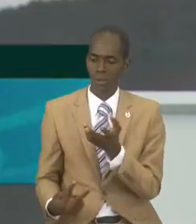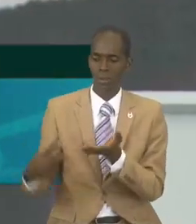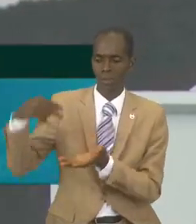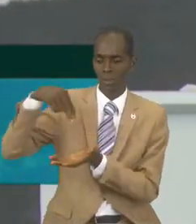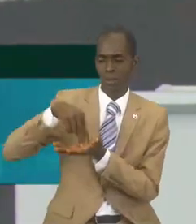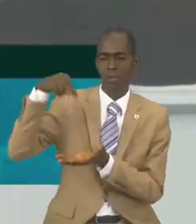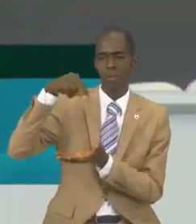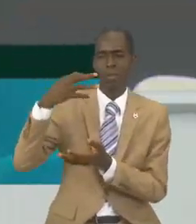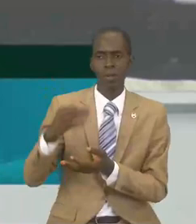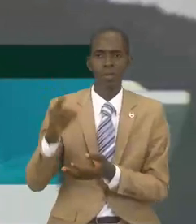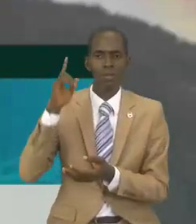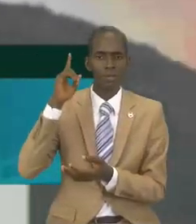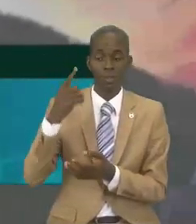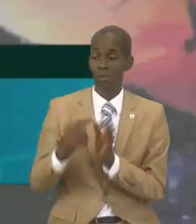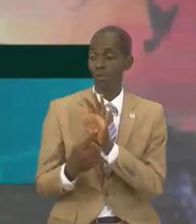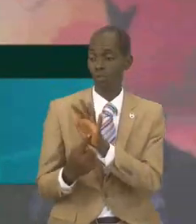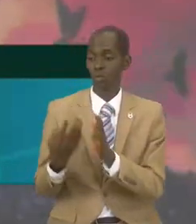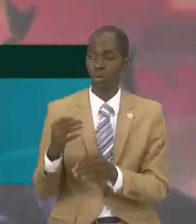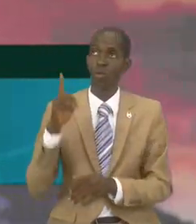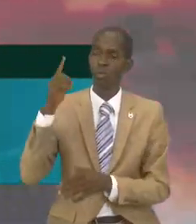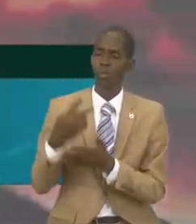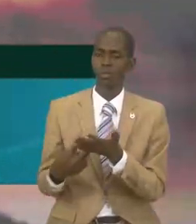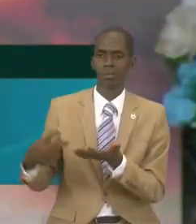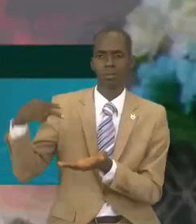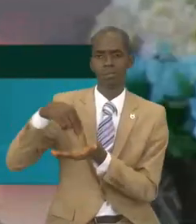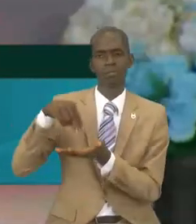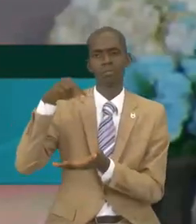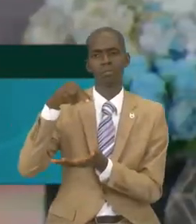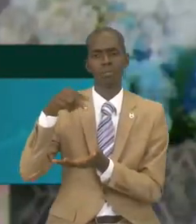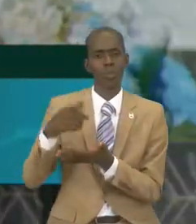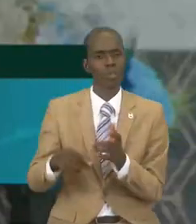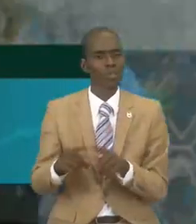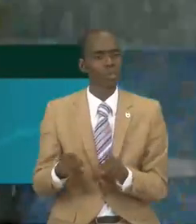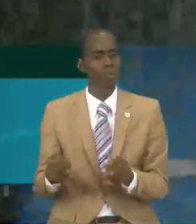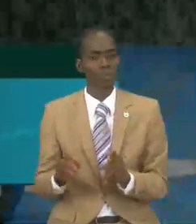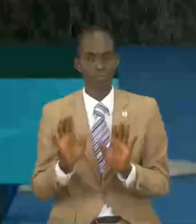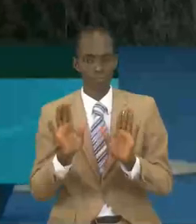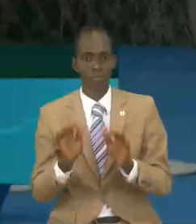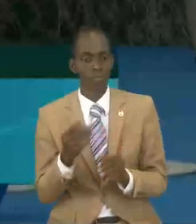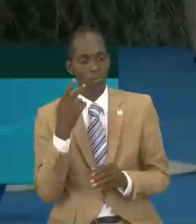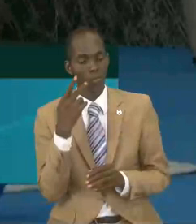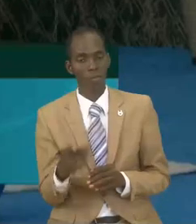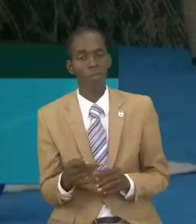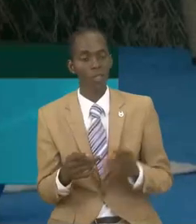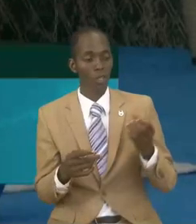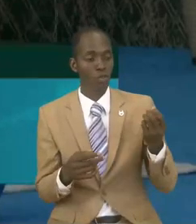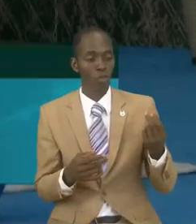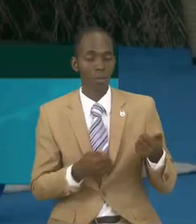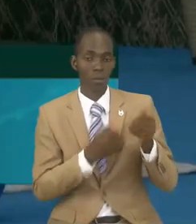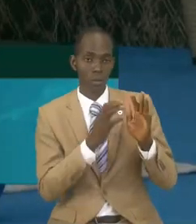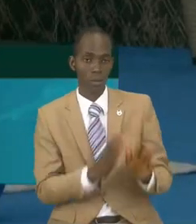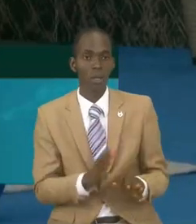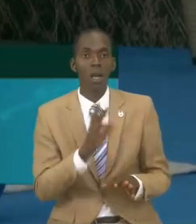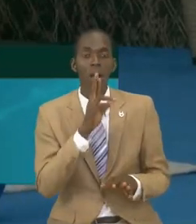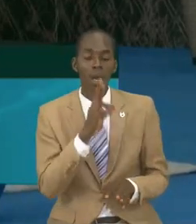sa résurrection. Voici la différence. Les disciples, les 12 apôtres,